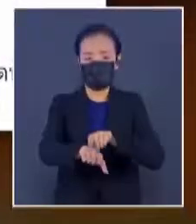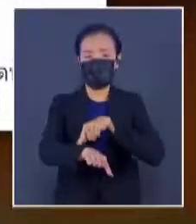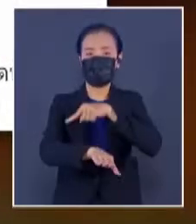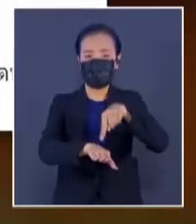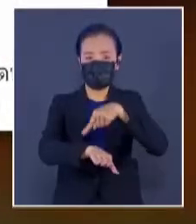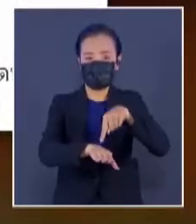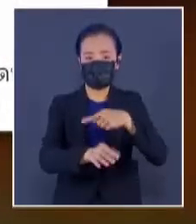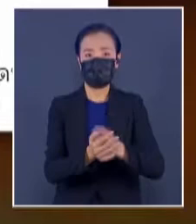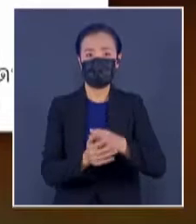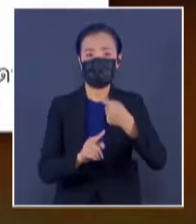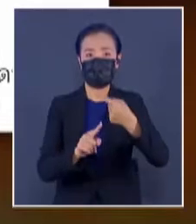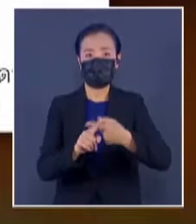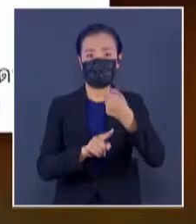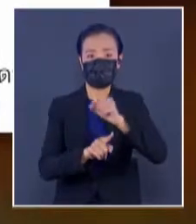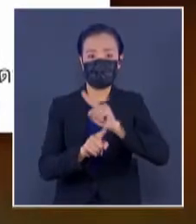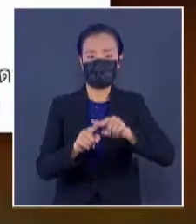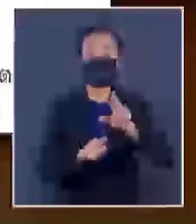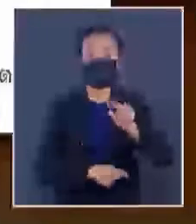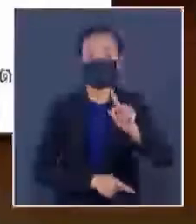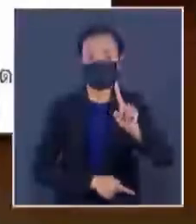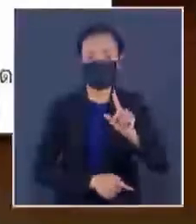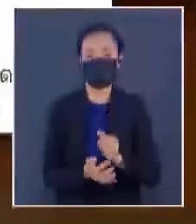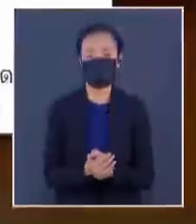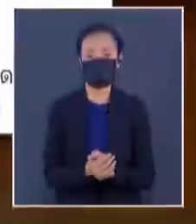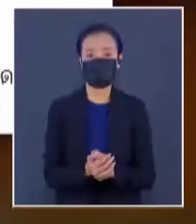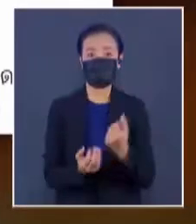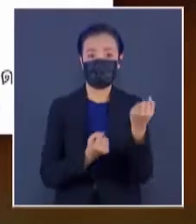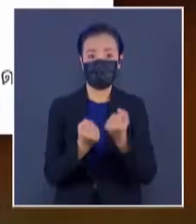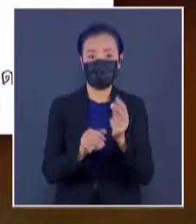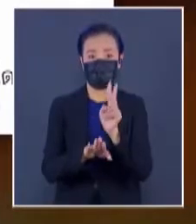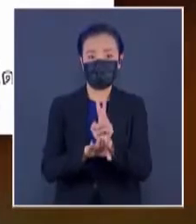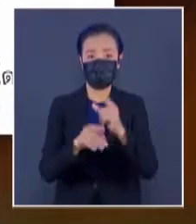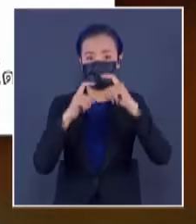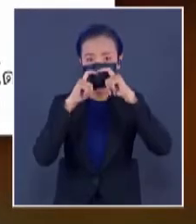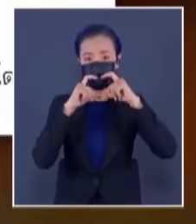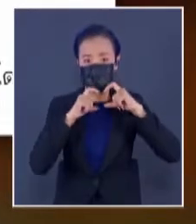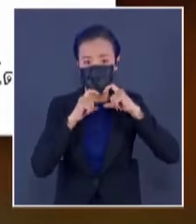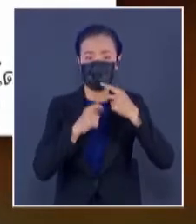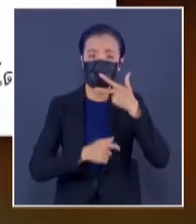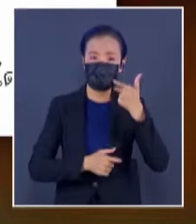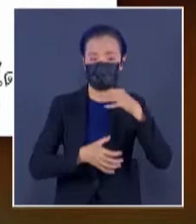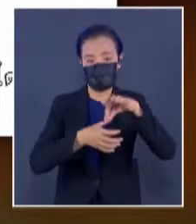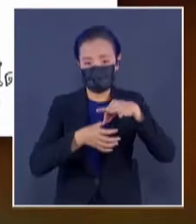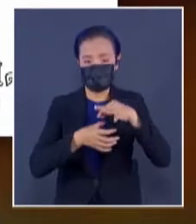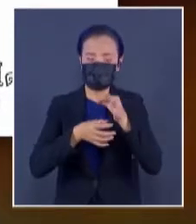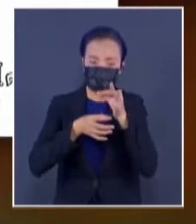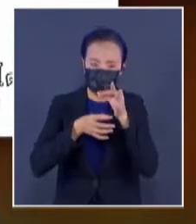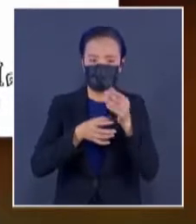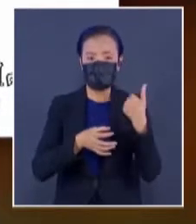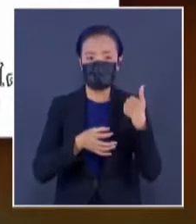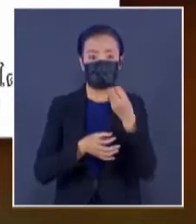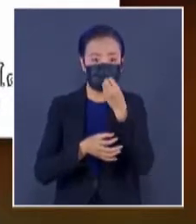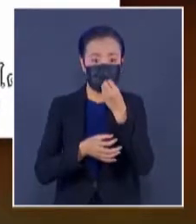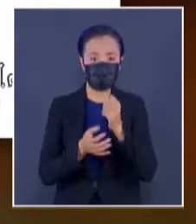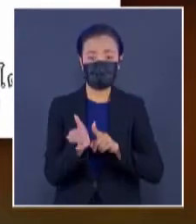ชั่วโมงนะคะในวันที่ 31ตุลาคมซึ่งอะไรอยู่ที่บนรถนะคะก็ได้เปิดหน้ากากกินขนมกินกาแฟกันด้วยซึ่ง